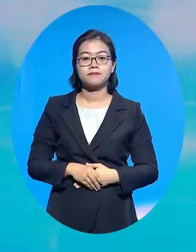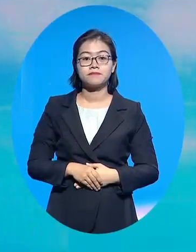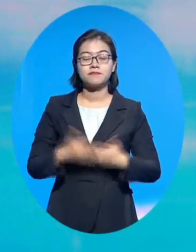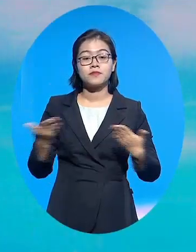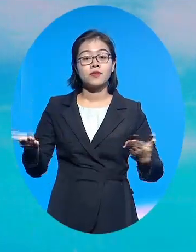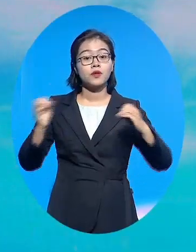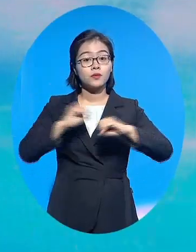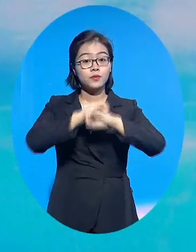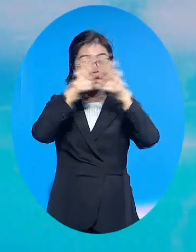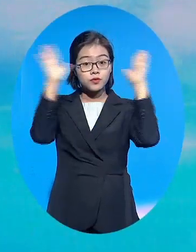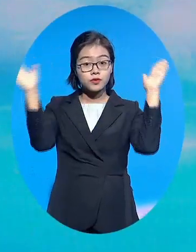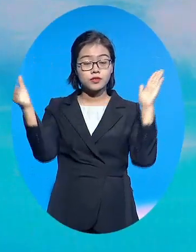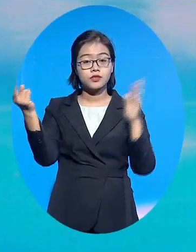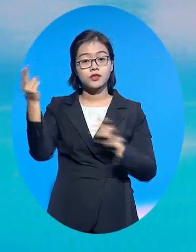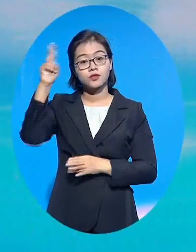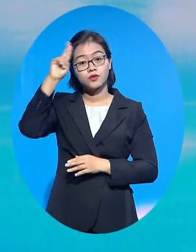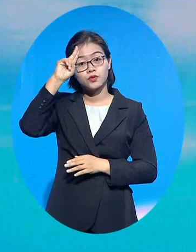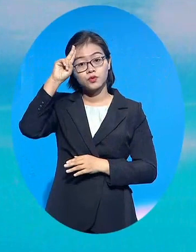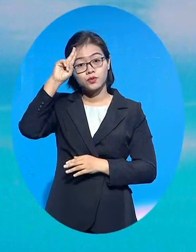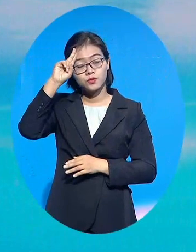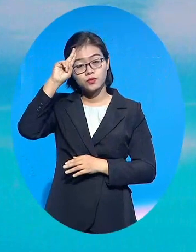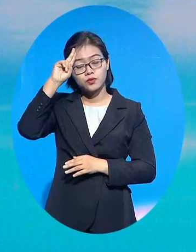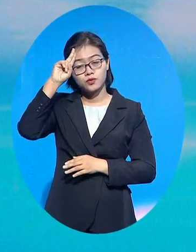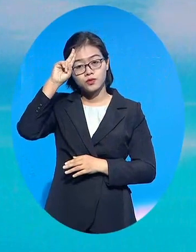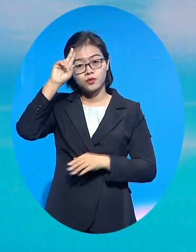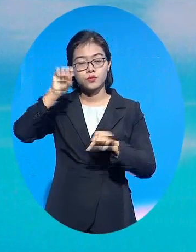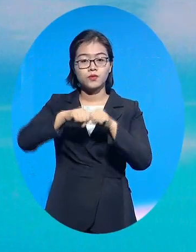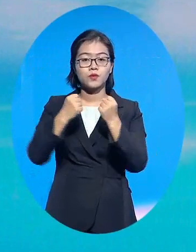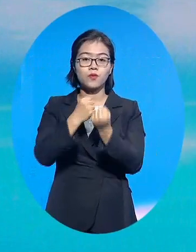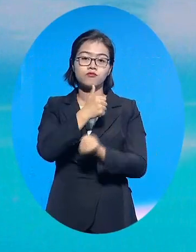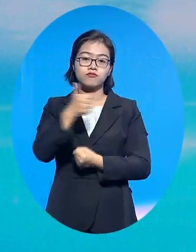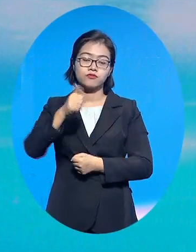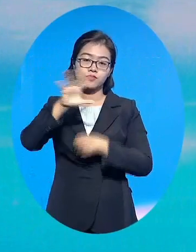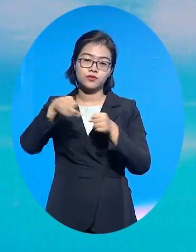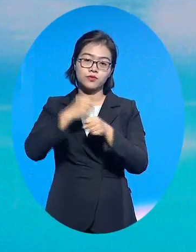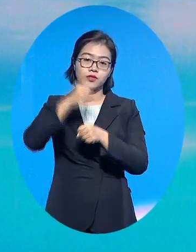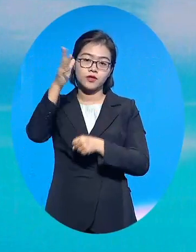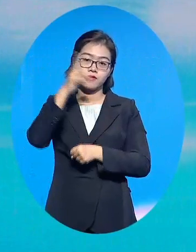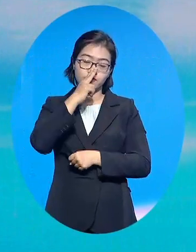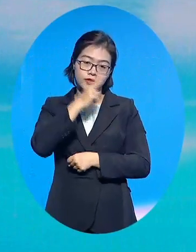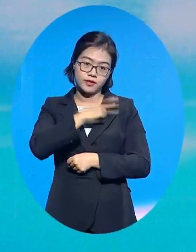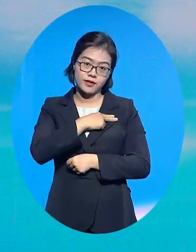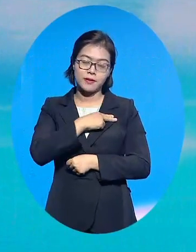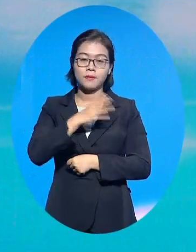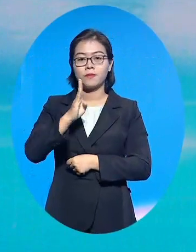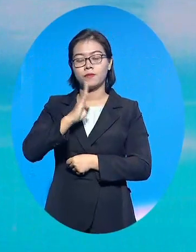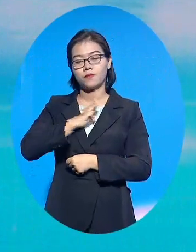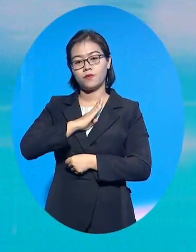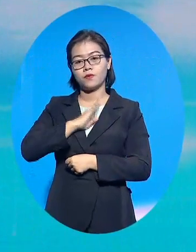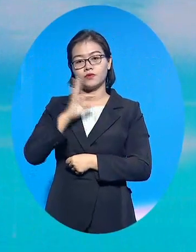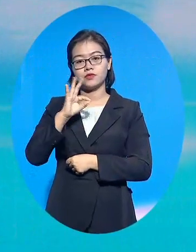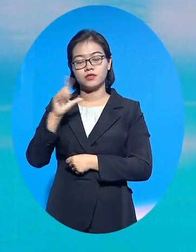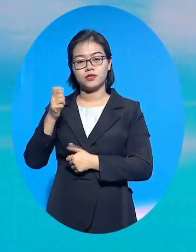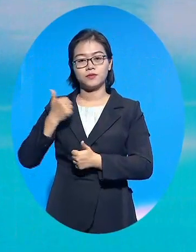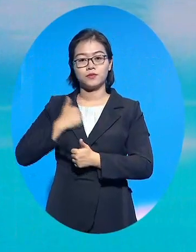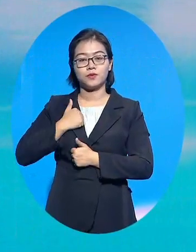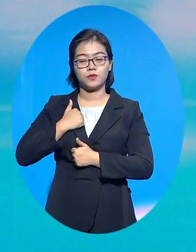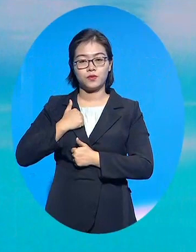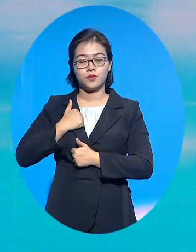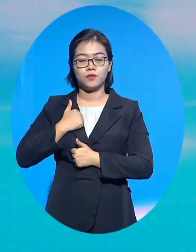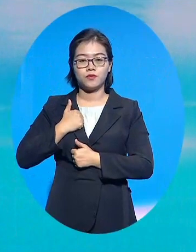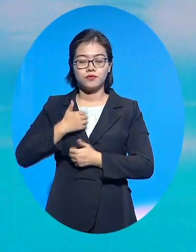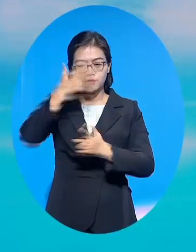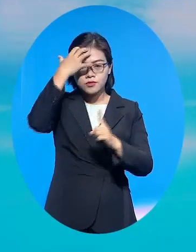Sáng nay trung ương Hội người cao tuổi Việt Nam phối hợp Bộ Tài nguyên và Môi trường bộ tư lệnh bộ đội biên phòng tổ chức hội nghị tập huấn bồi dưỡng kiến thức